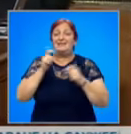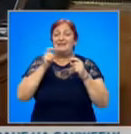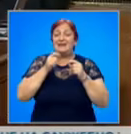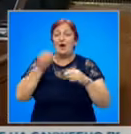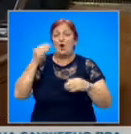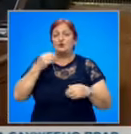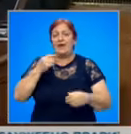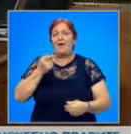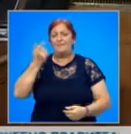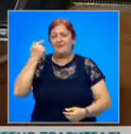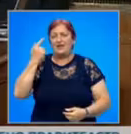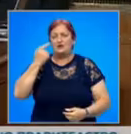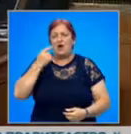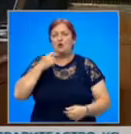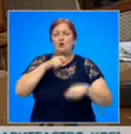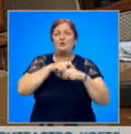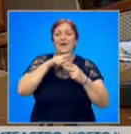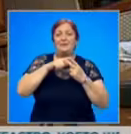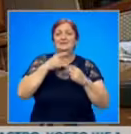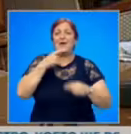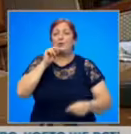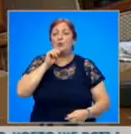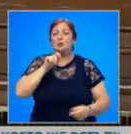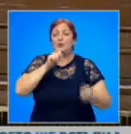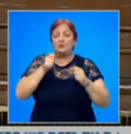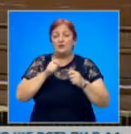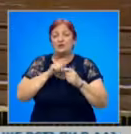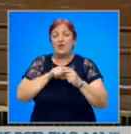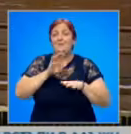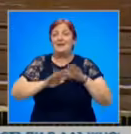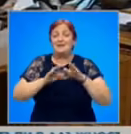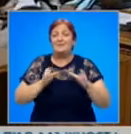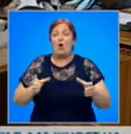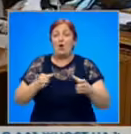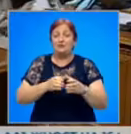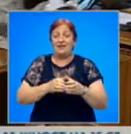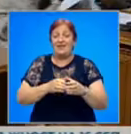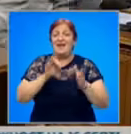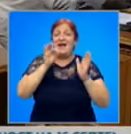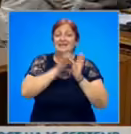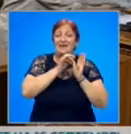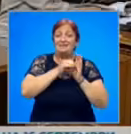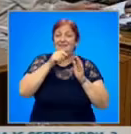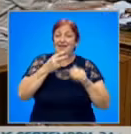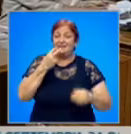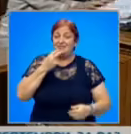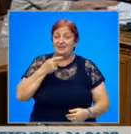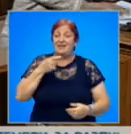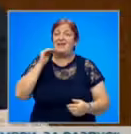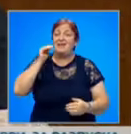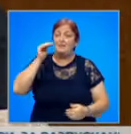скараха още на заглавието. ДПС предупредиха, че промяната ще обслужи само престъпния контингент. Целта е тези свидетели да